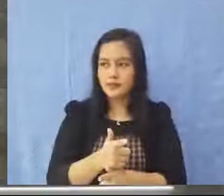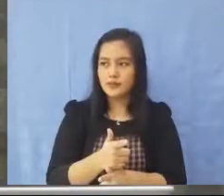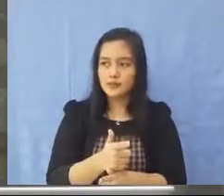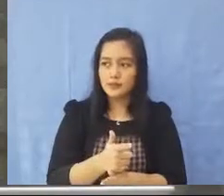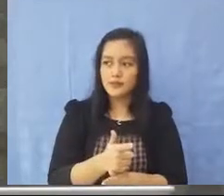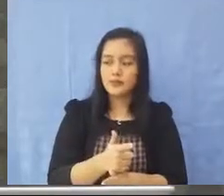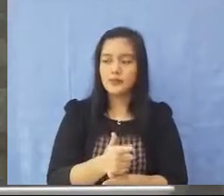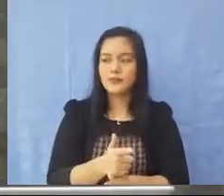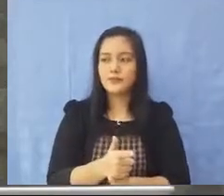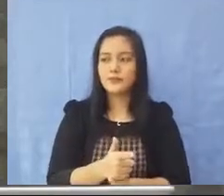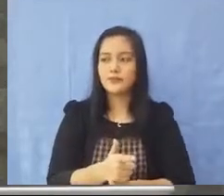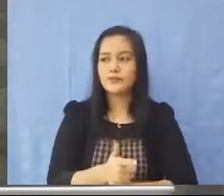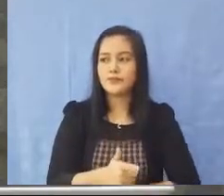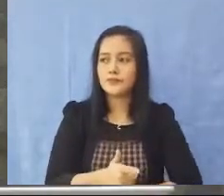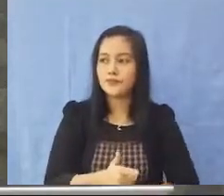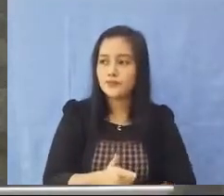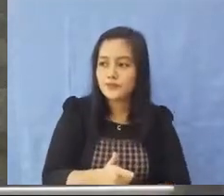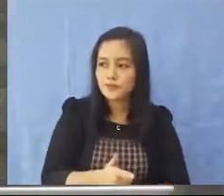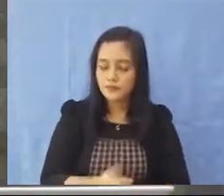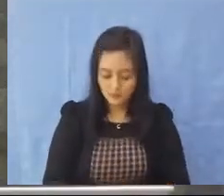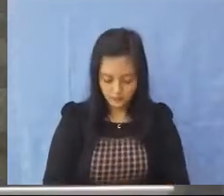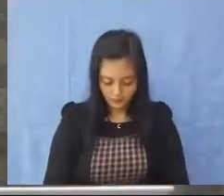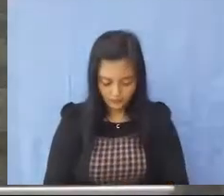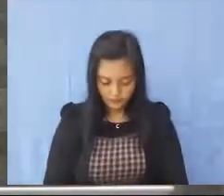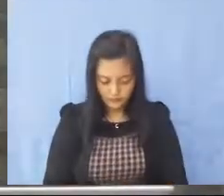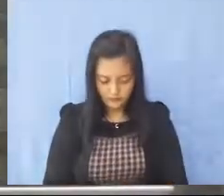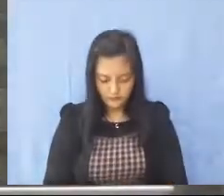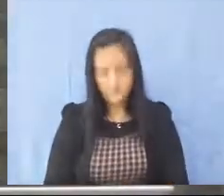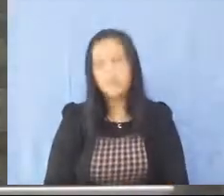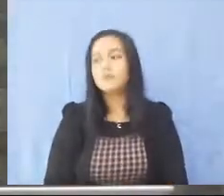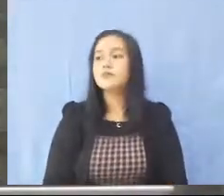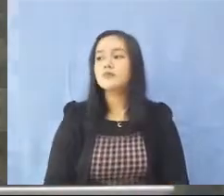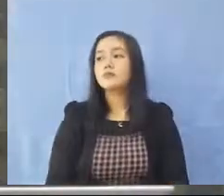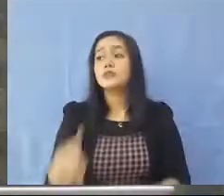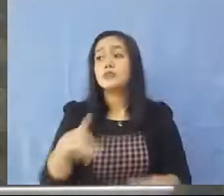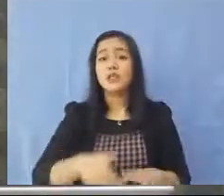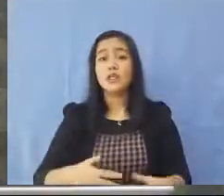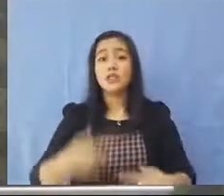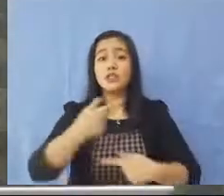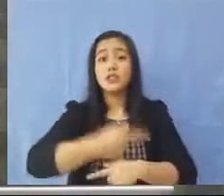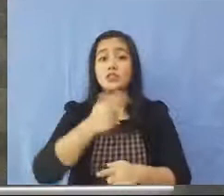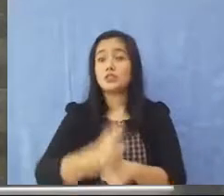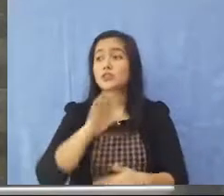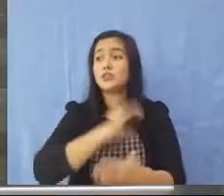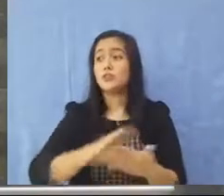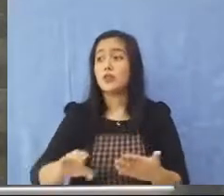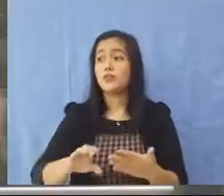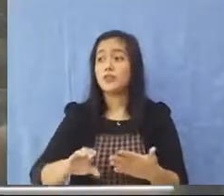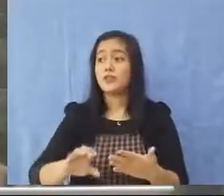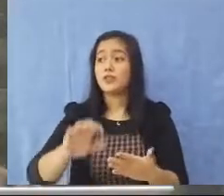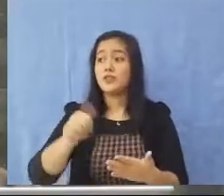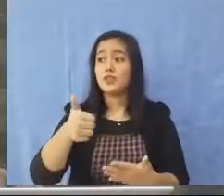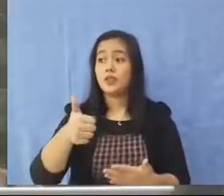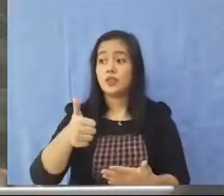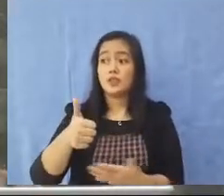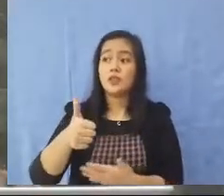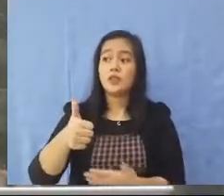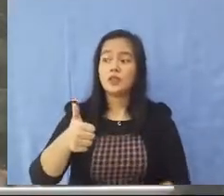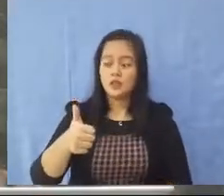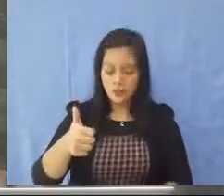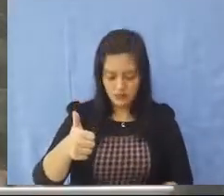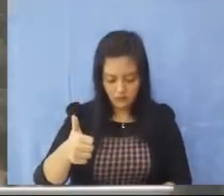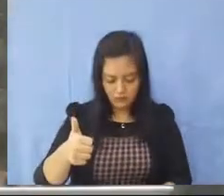sa foundational chapters na yan is very important na maintindihan natin kung ano pa yung nilalaman ng foundational chapters,